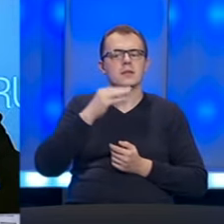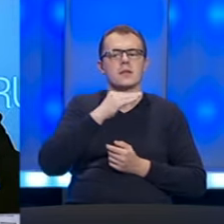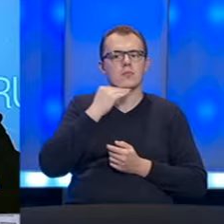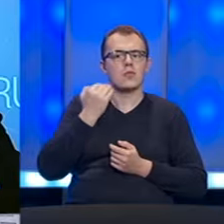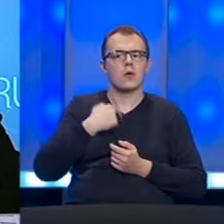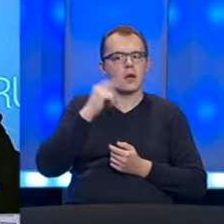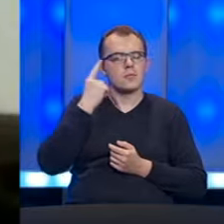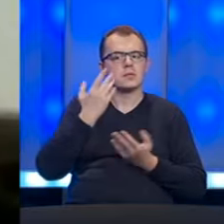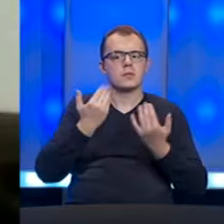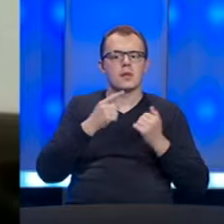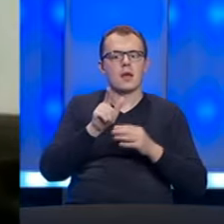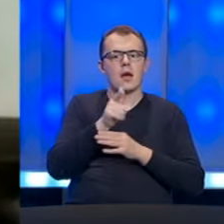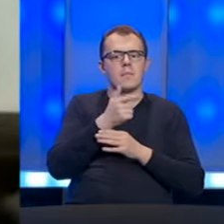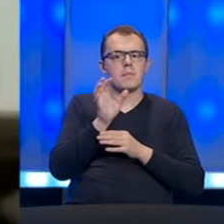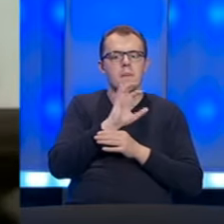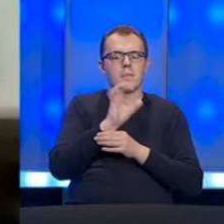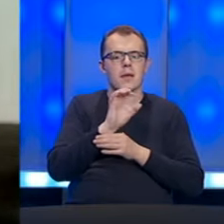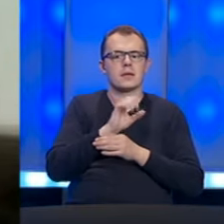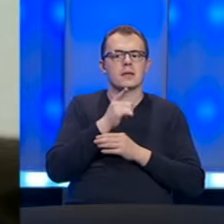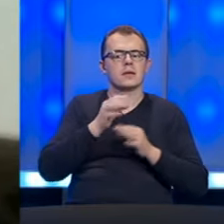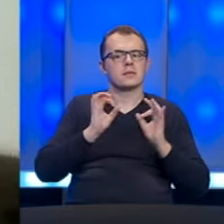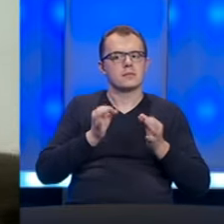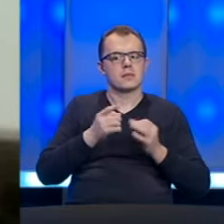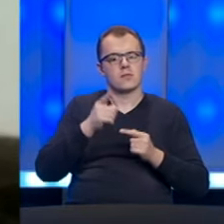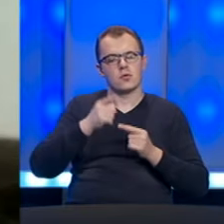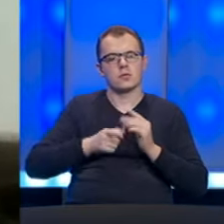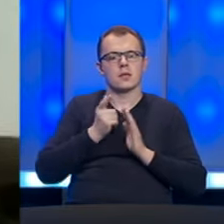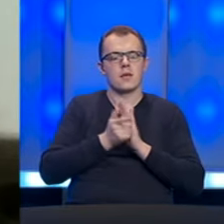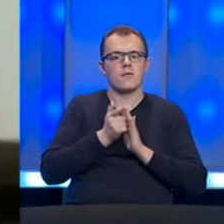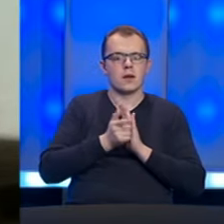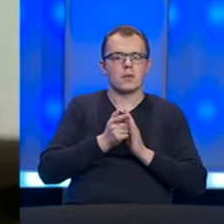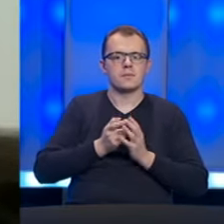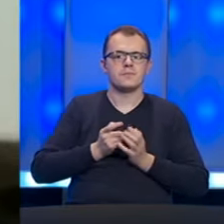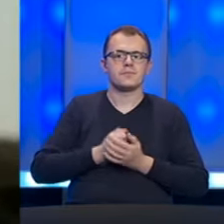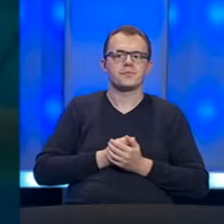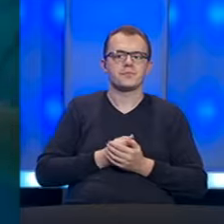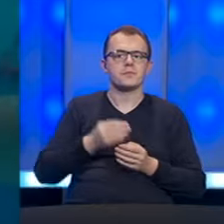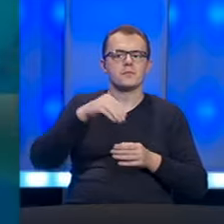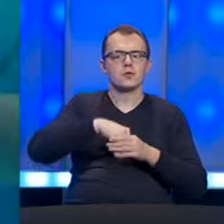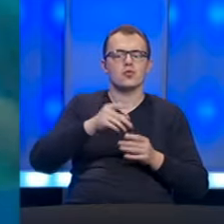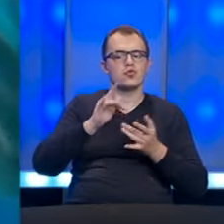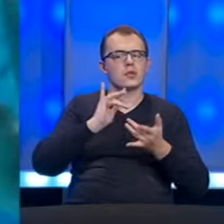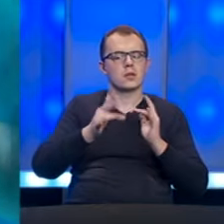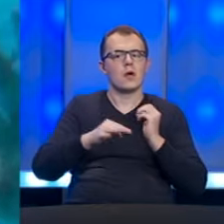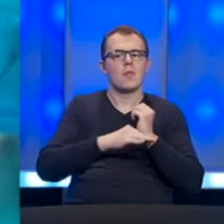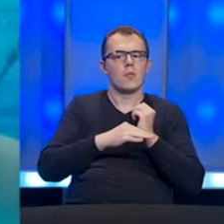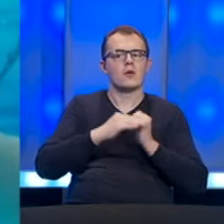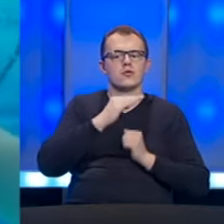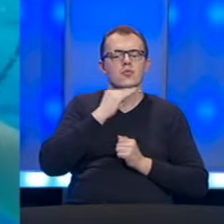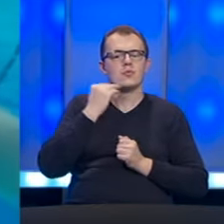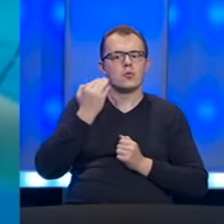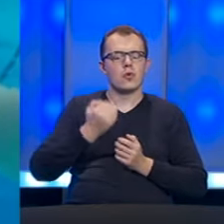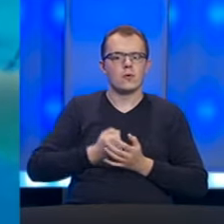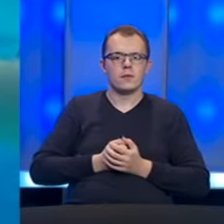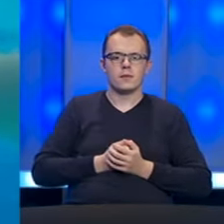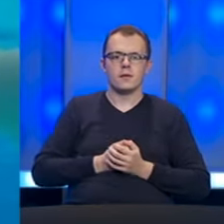mislim inače da mediji, specijalno u zadnje vrijeme, uključujući internet, pomažu puno